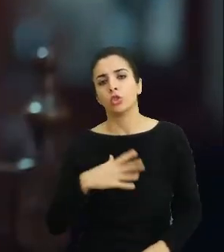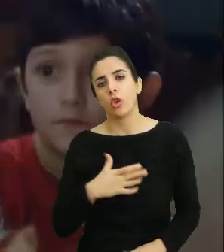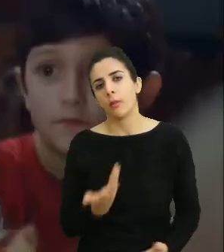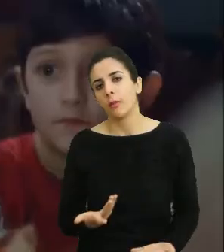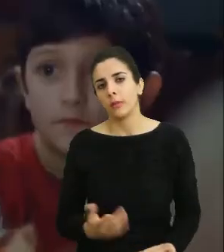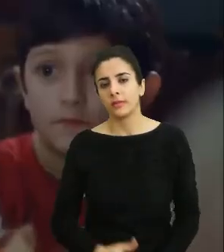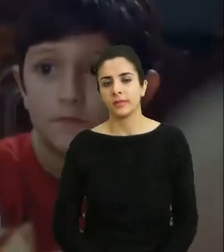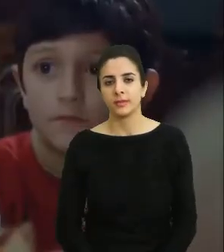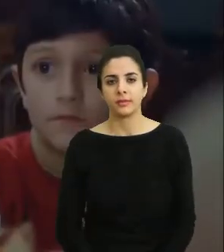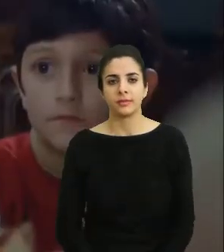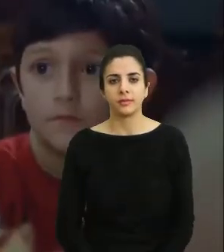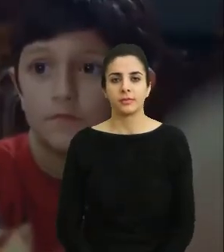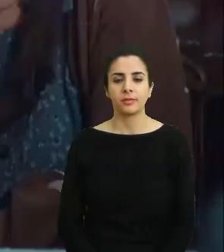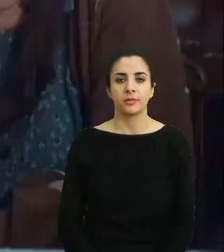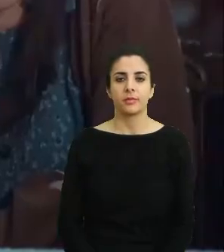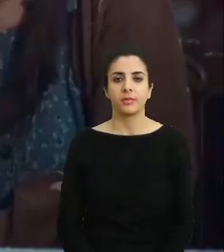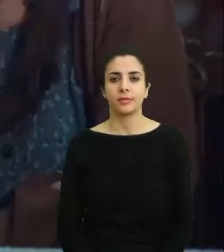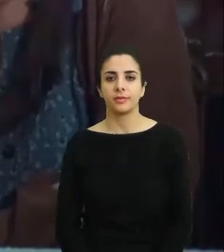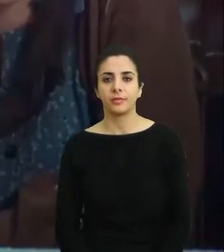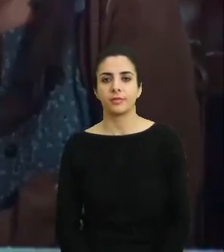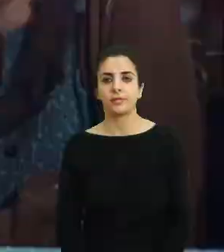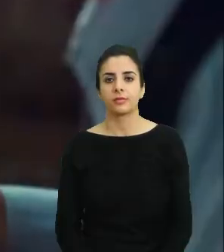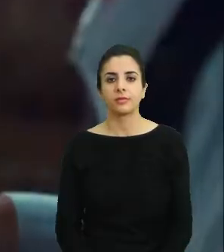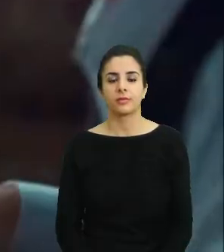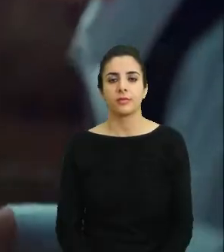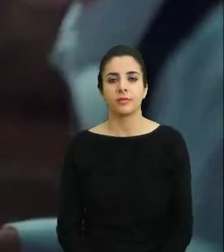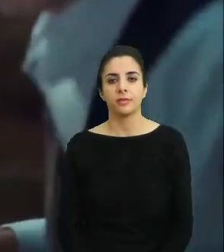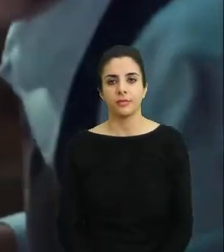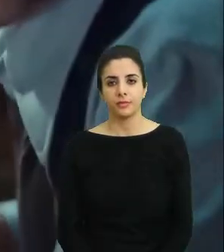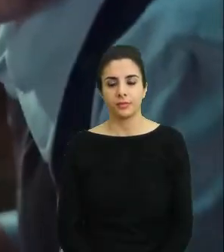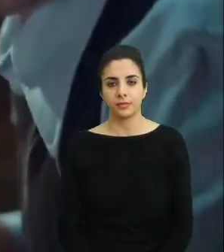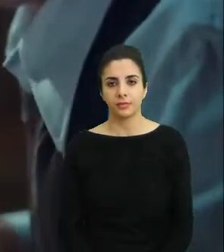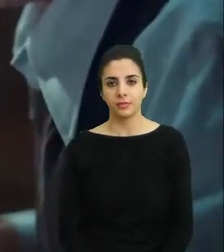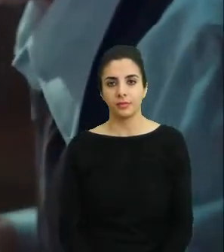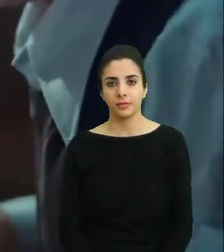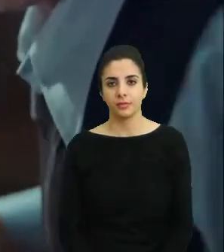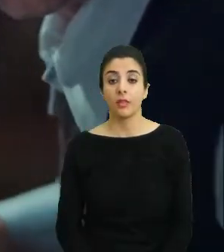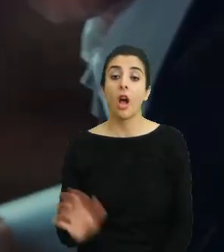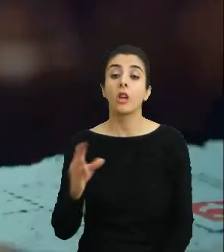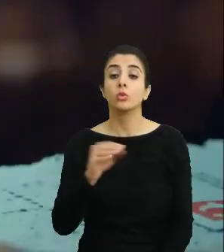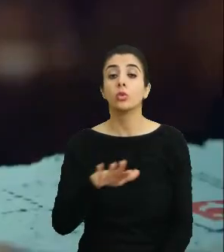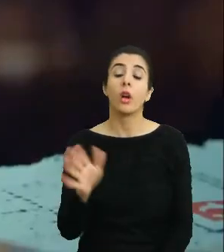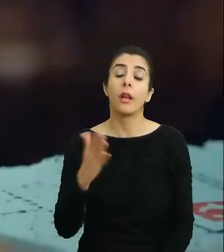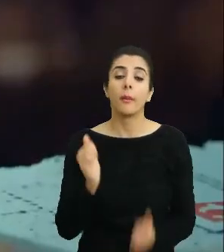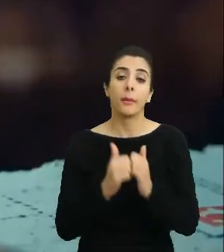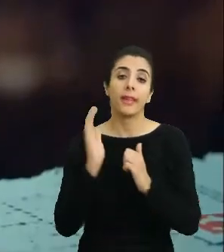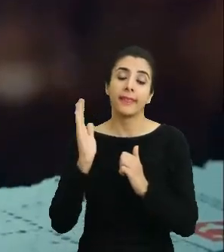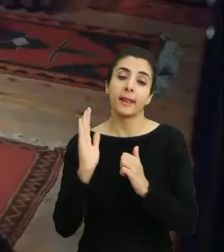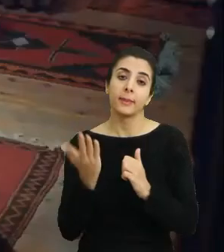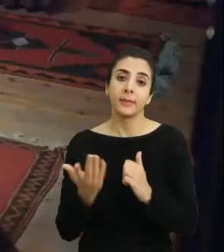bağlayıp bakışlarını Hasan Ali'ye dikti. Hasan Ali bozulsa da boynu kıldan ince. Hadi bebeler gidelim.